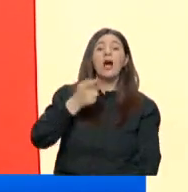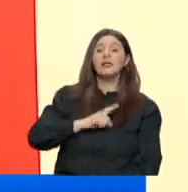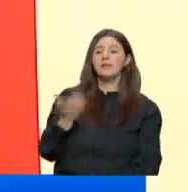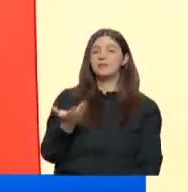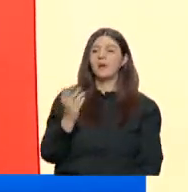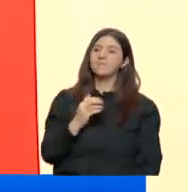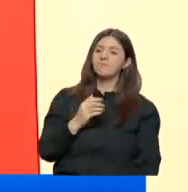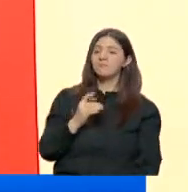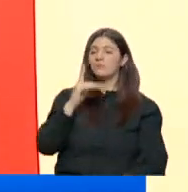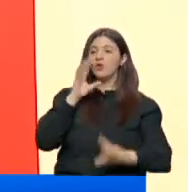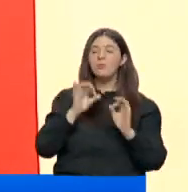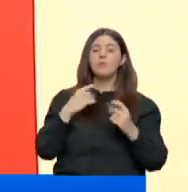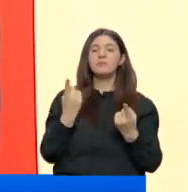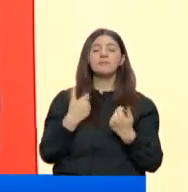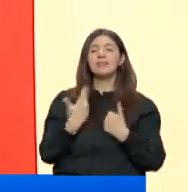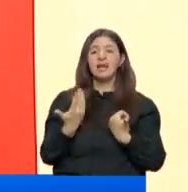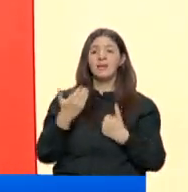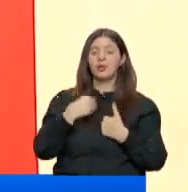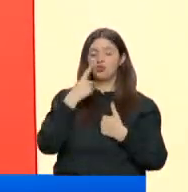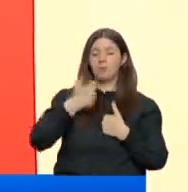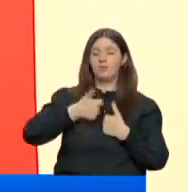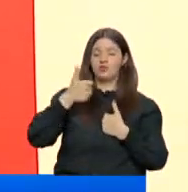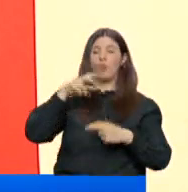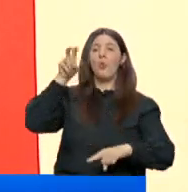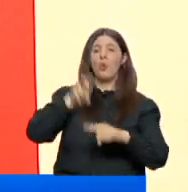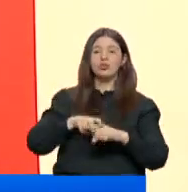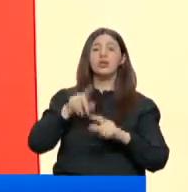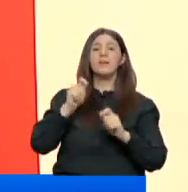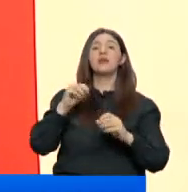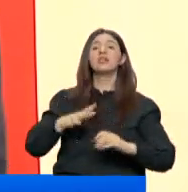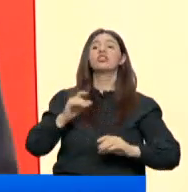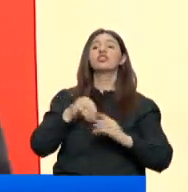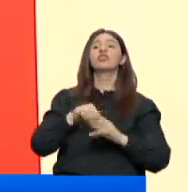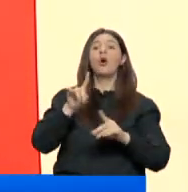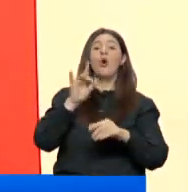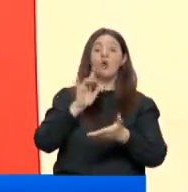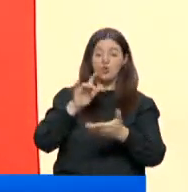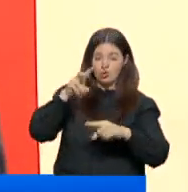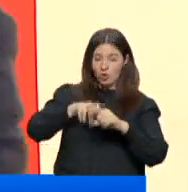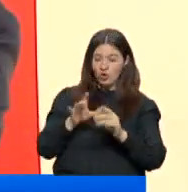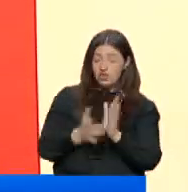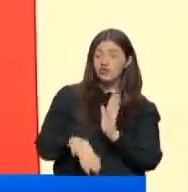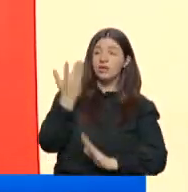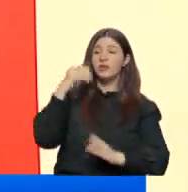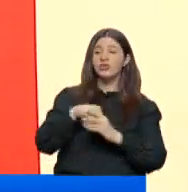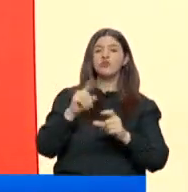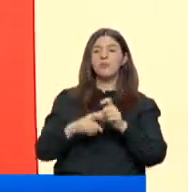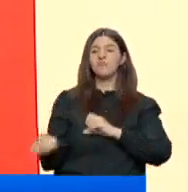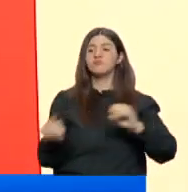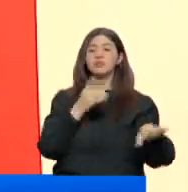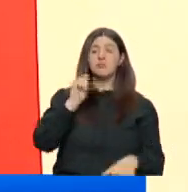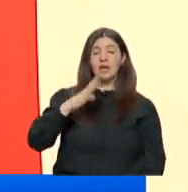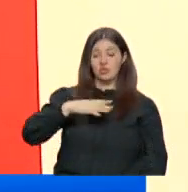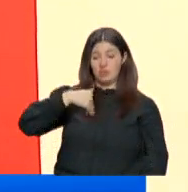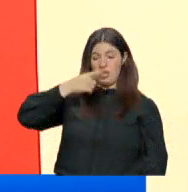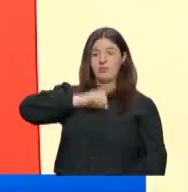Mesela ölçütlerimizden bir tanesine ben Cumhurbaşkanlığı koltuğuna oturmak için değil, o koltuğu ortadan kaldırmak için, tarihin çöpüne atmak için adayım.